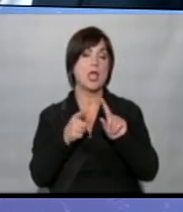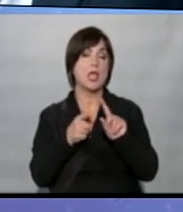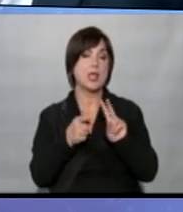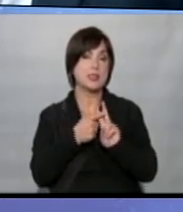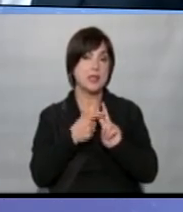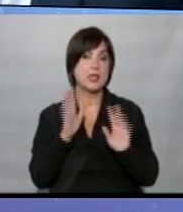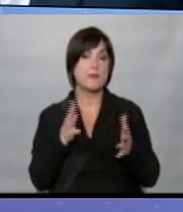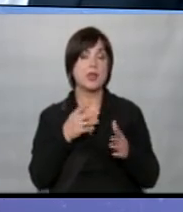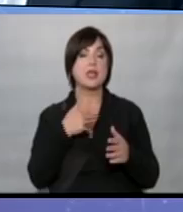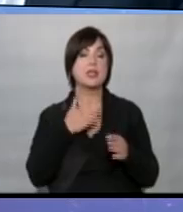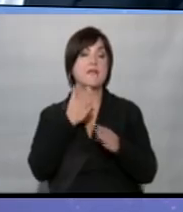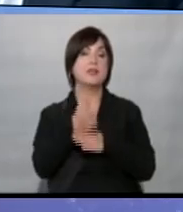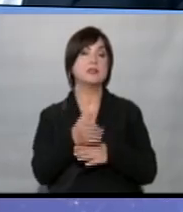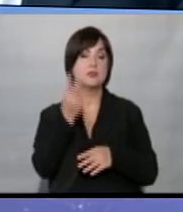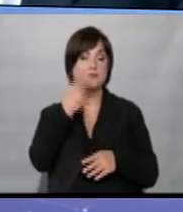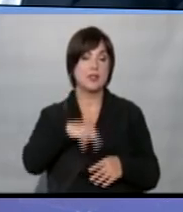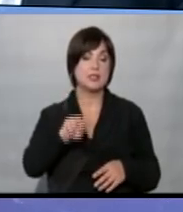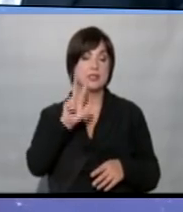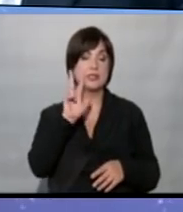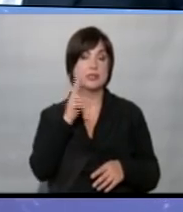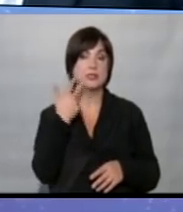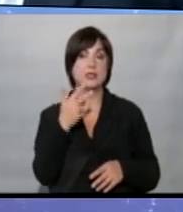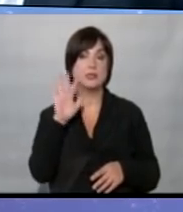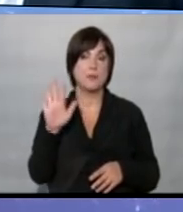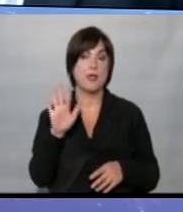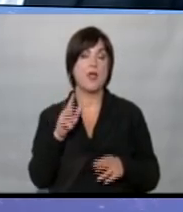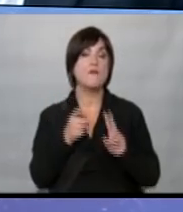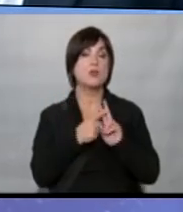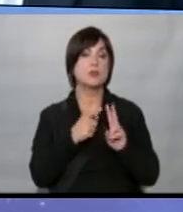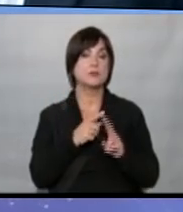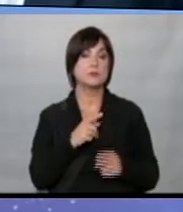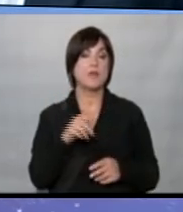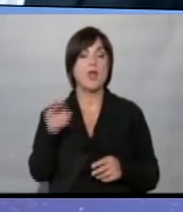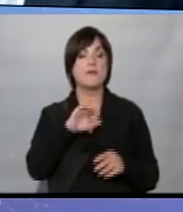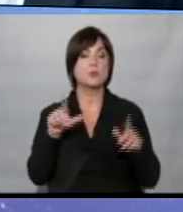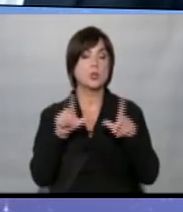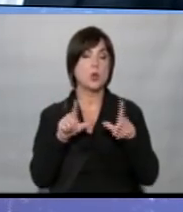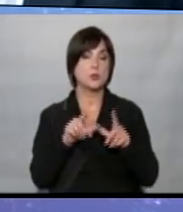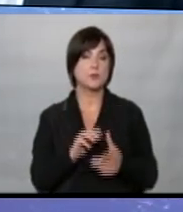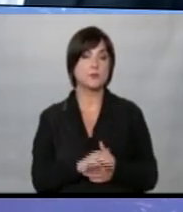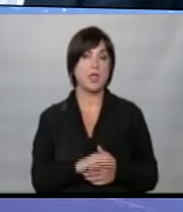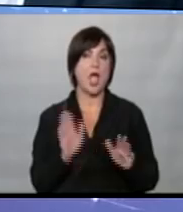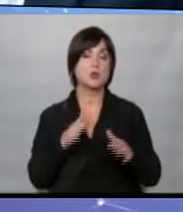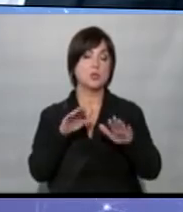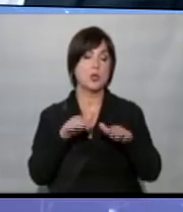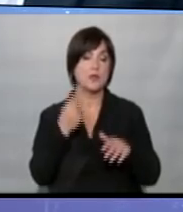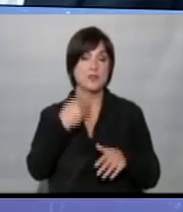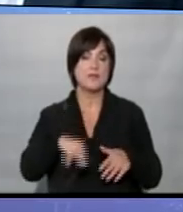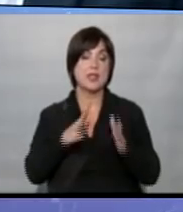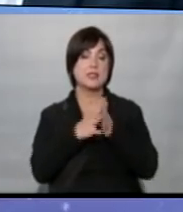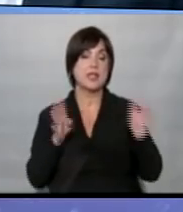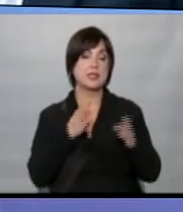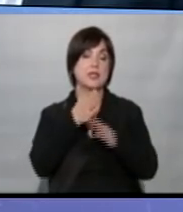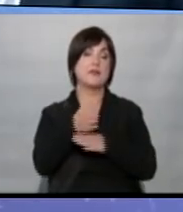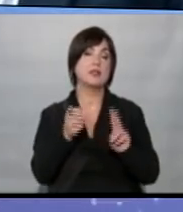дали ние ќе влеземе во НАТО до 2035. Во НАТО ќе влеземе во ако ЕУ, се извинувам, во Европска се усвои до, во 2019 ќе